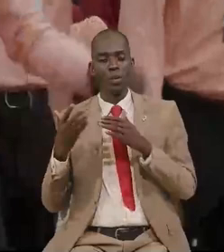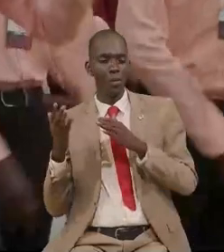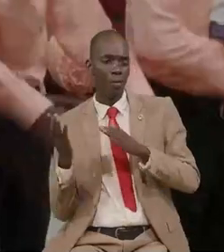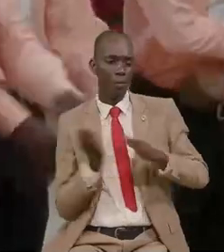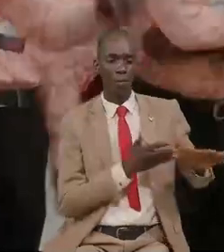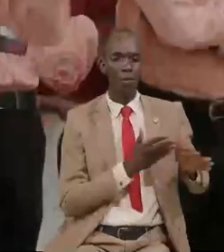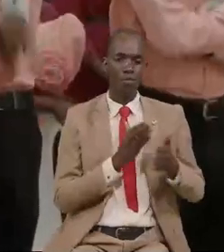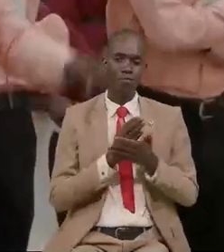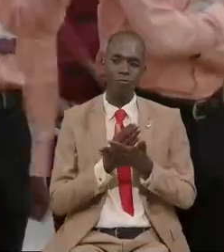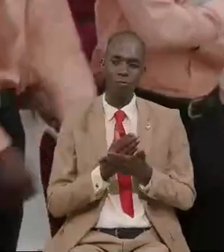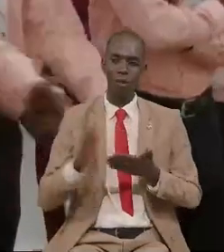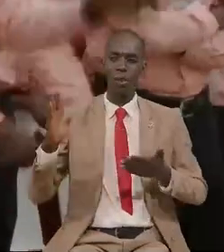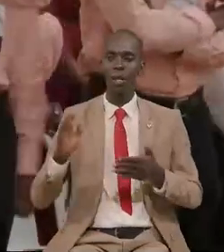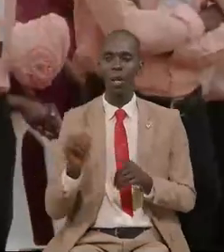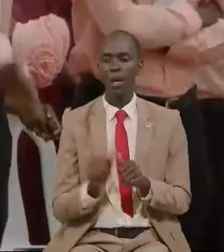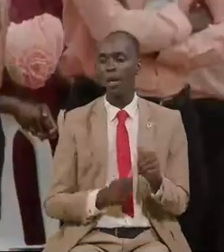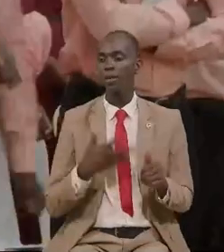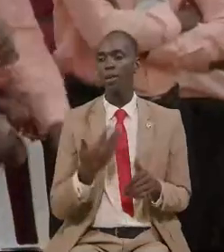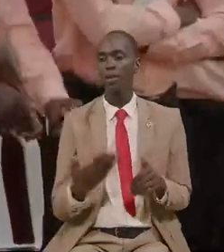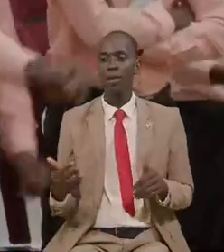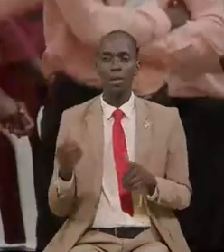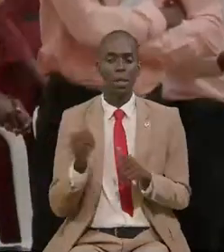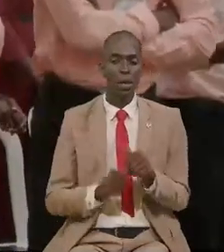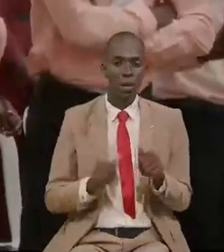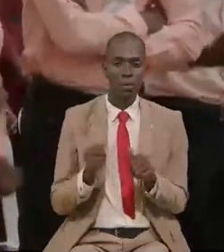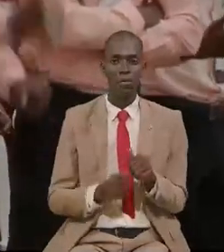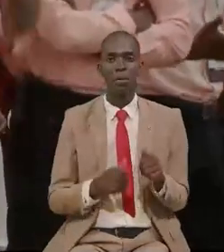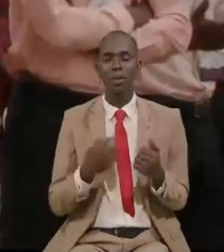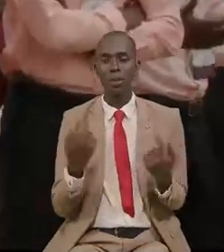Abandonne. Tout péché, toute transgression,